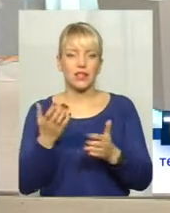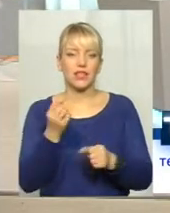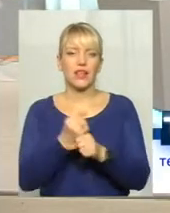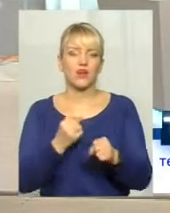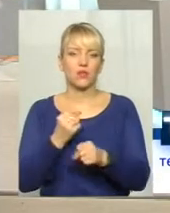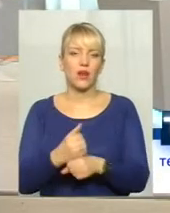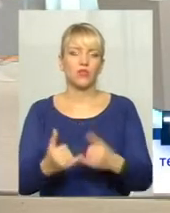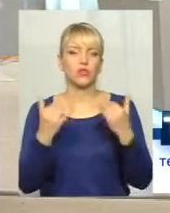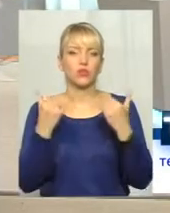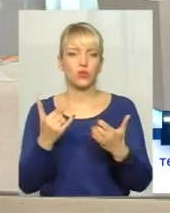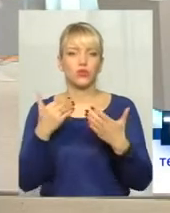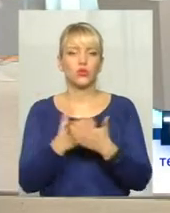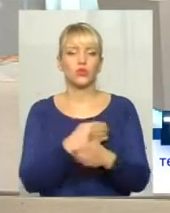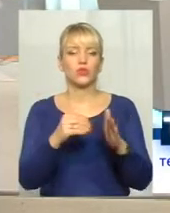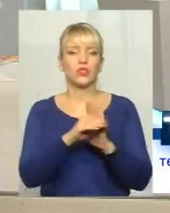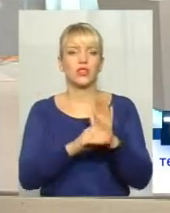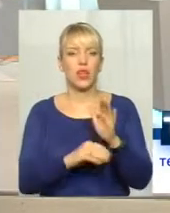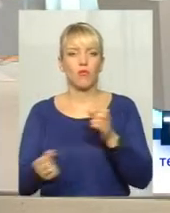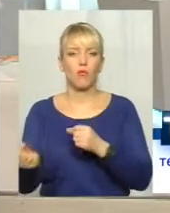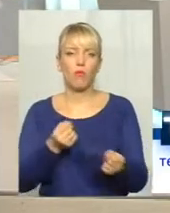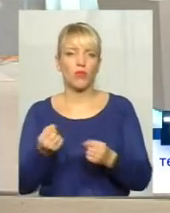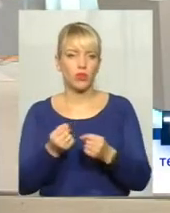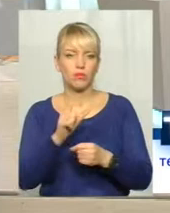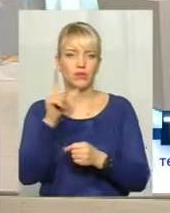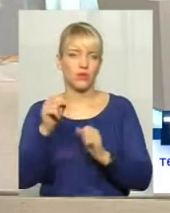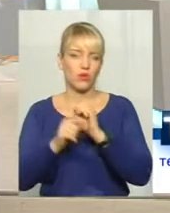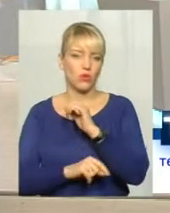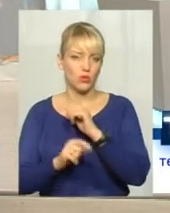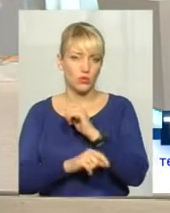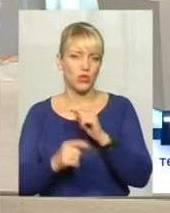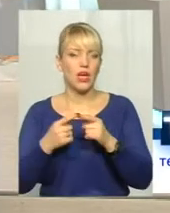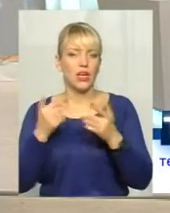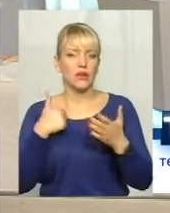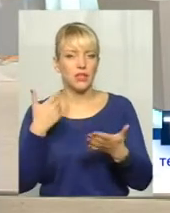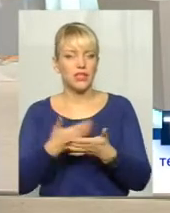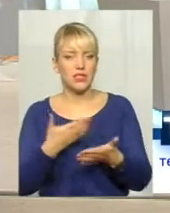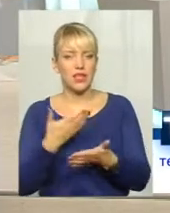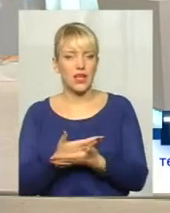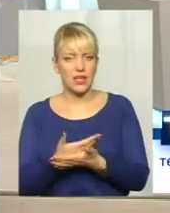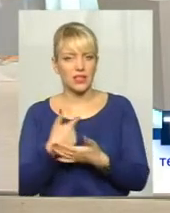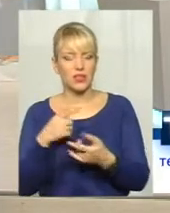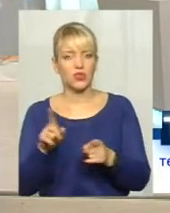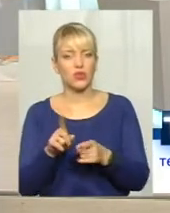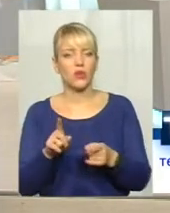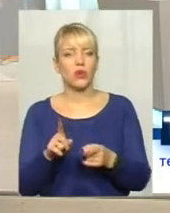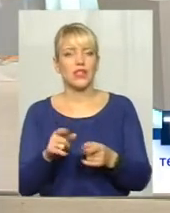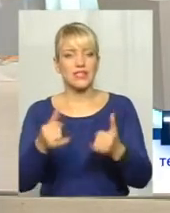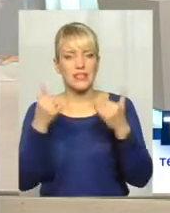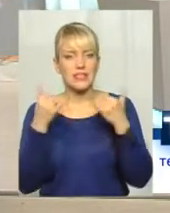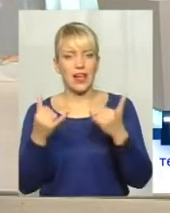наробляють сьогодні нову систему боротьби з корупцією. І мені здається, що якраз от